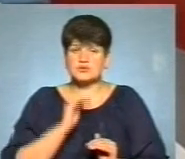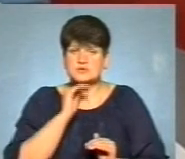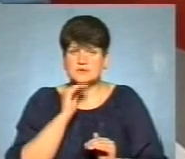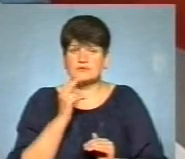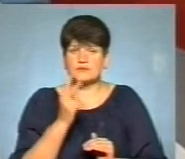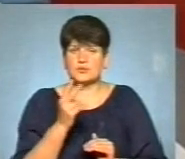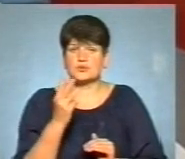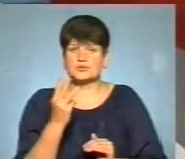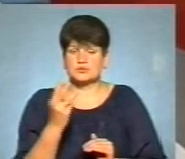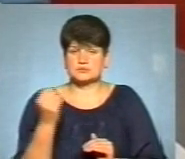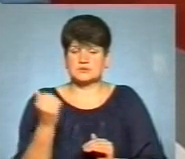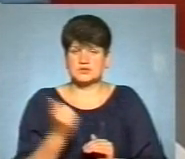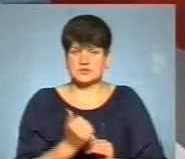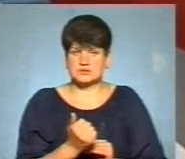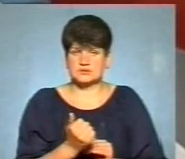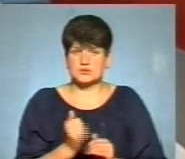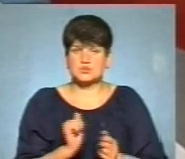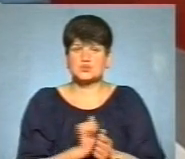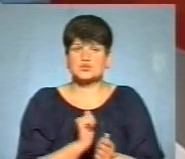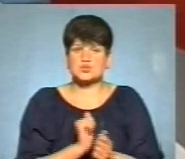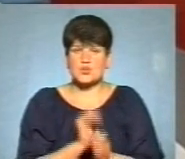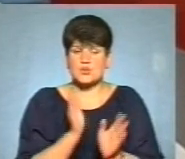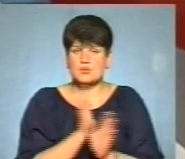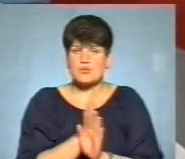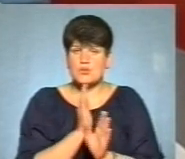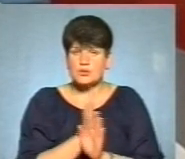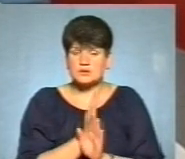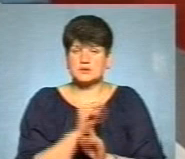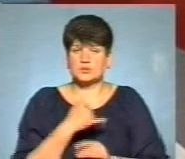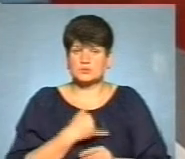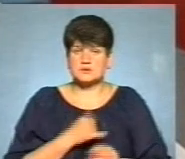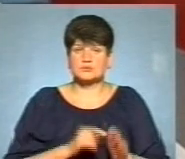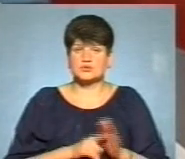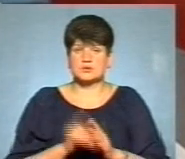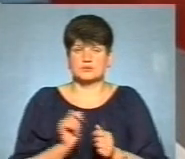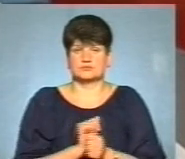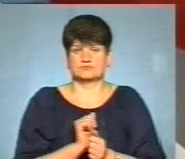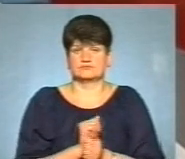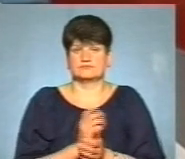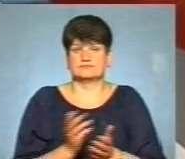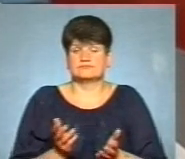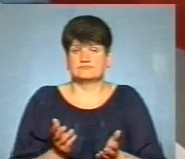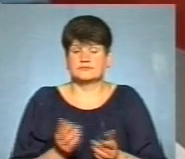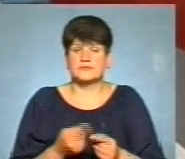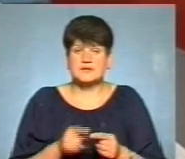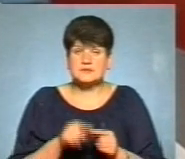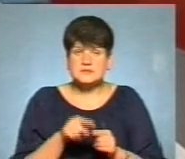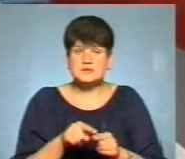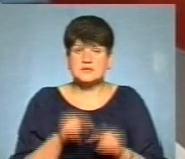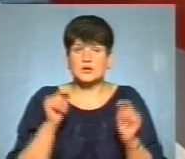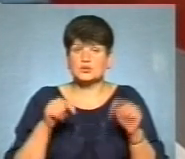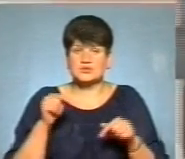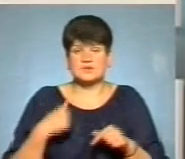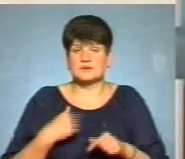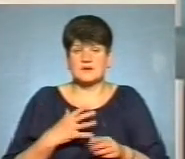2-3 тижнів сухої погоди, і в нас починаються посушливі явища. Тобто ці дощі нас не